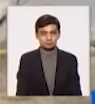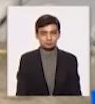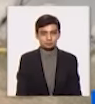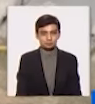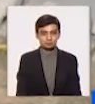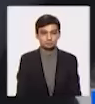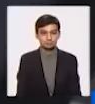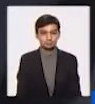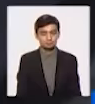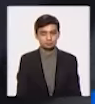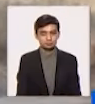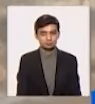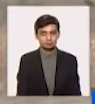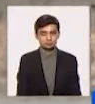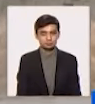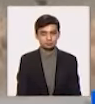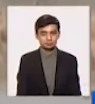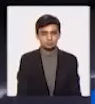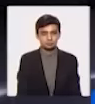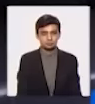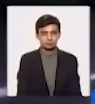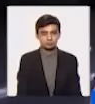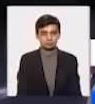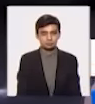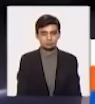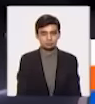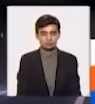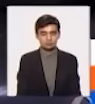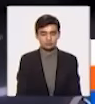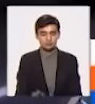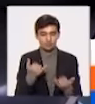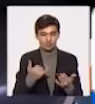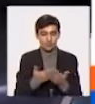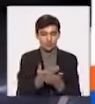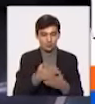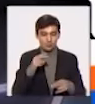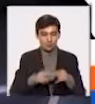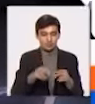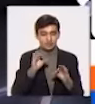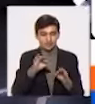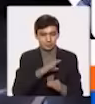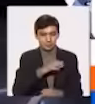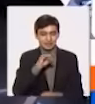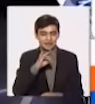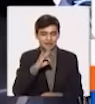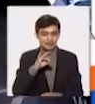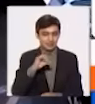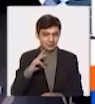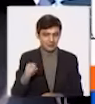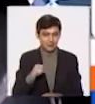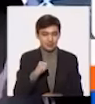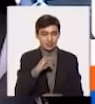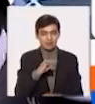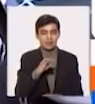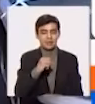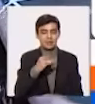Нуржанов, Рахымжан Сқақов, Информ бюро, Қызылорда облысы. Бүгінгі ақпараттар легі осындай. Олмен өздеріңіз таныстырған әріптесім Ирина